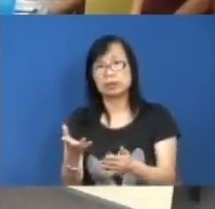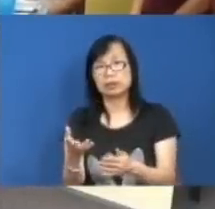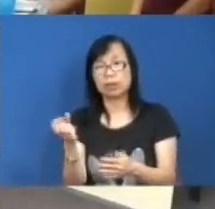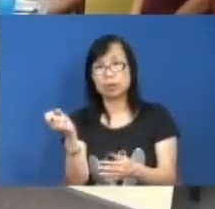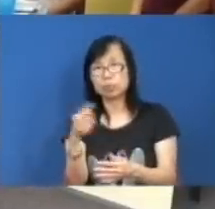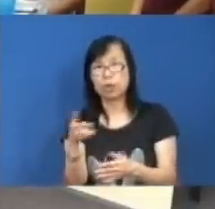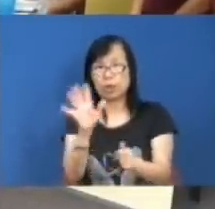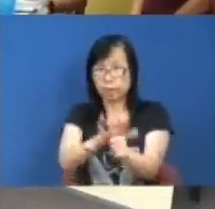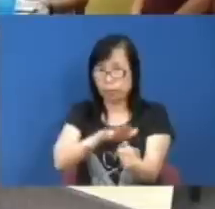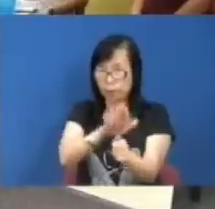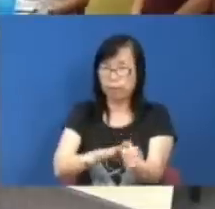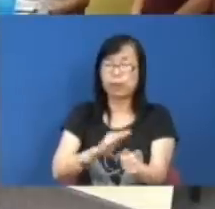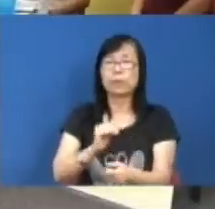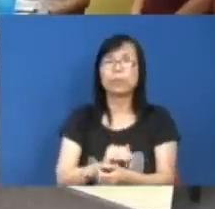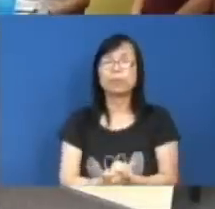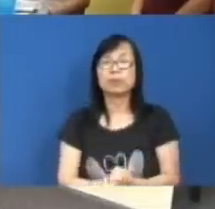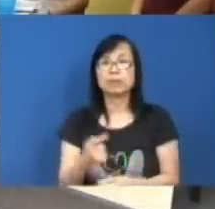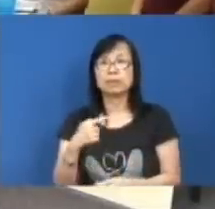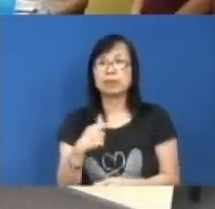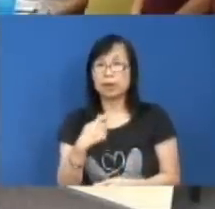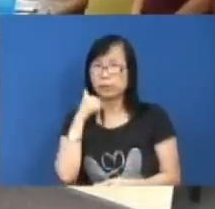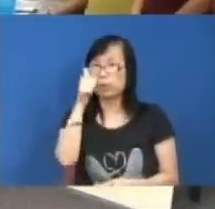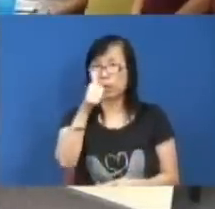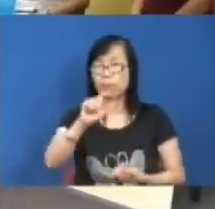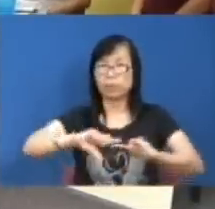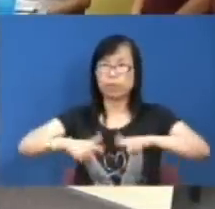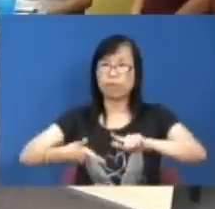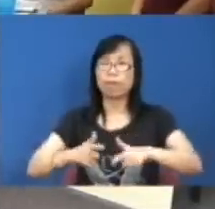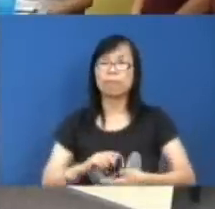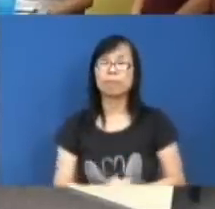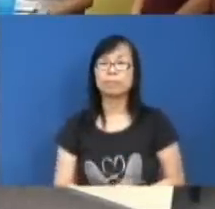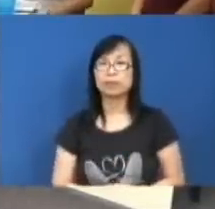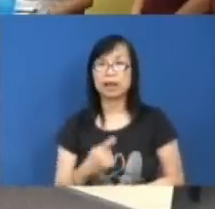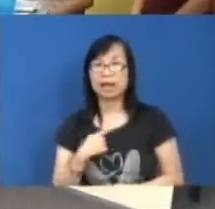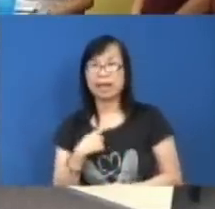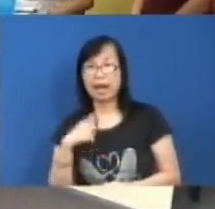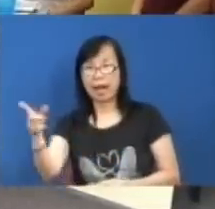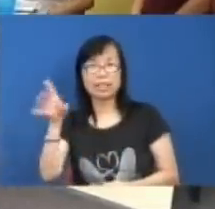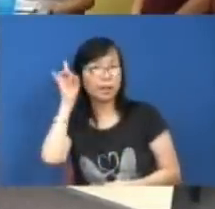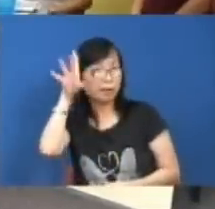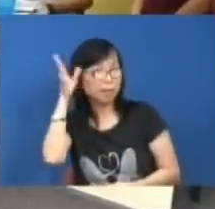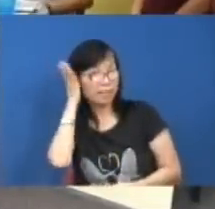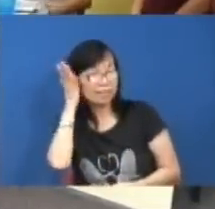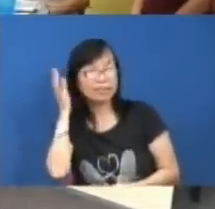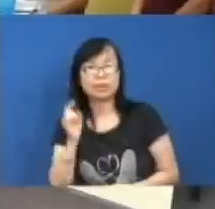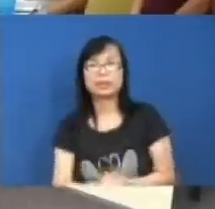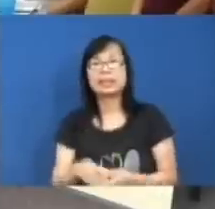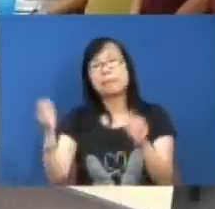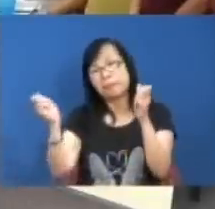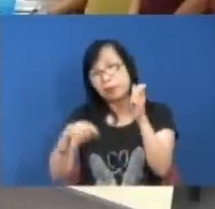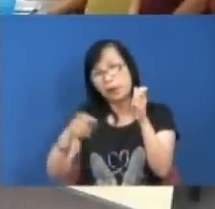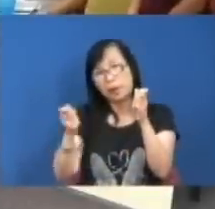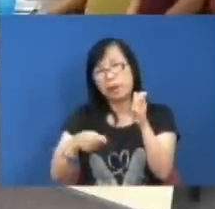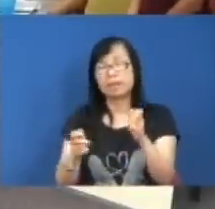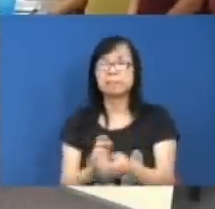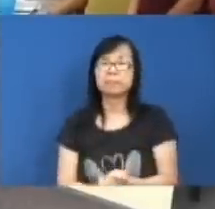的保護了。 咁係啊，因為我 都係一個好嘅方案。 我比較 覺得係柏寧酒店啊， 係啊， 即係銅鑼灣嗰個，即係維園